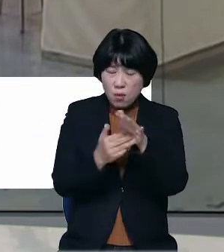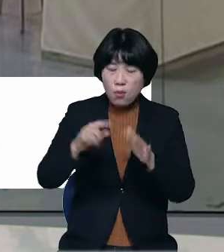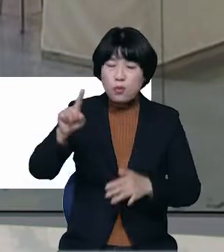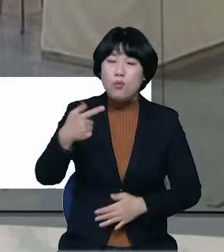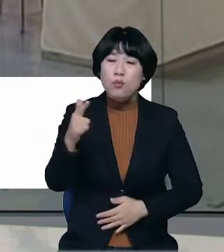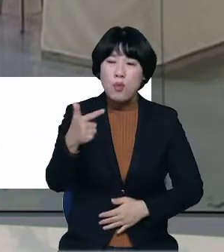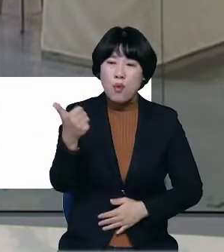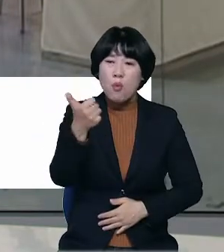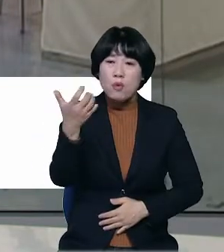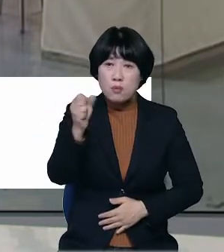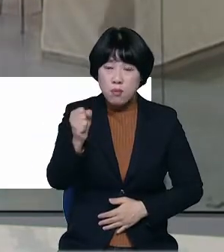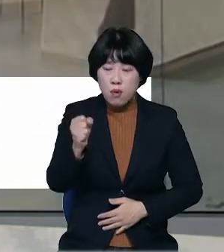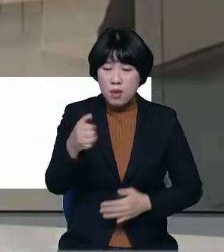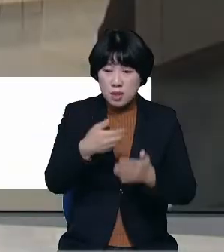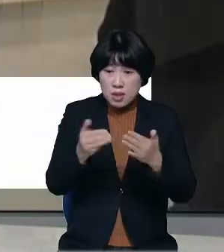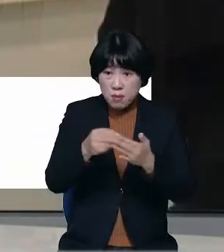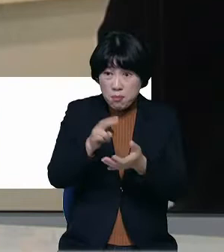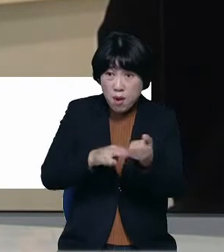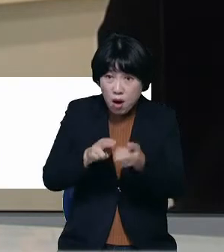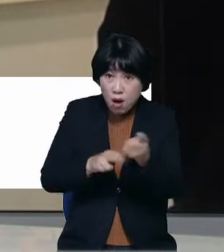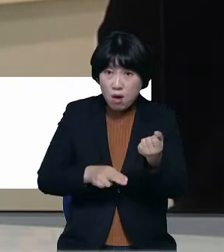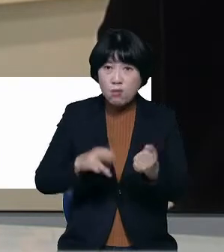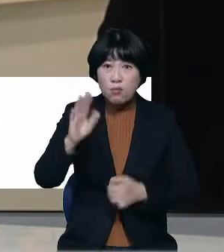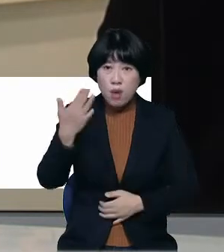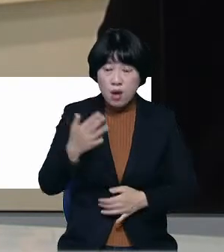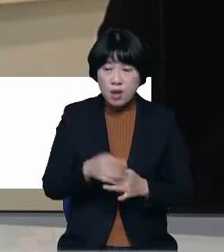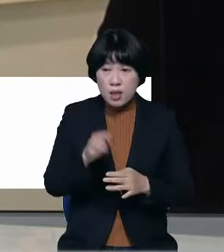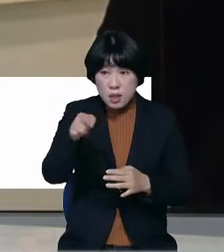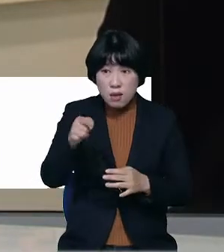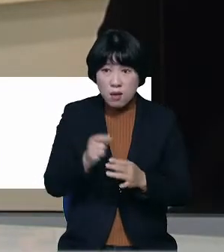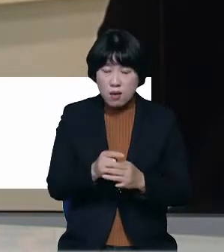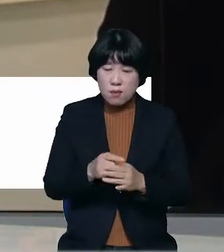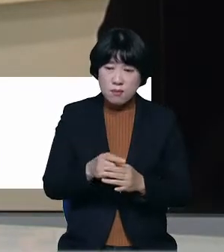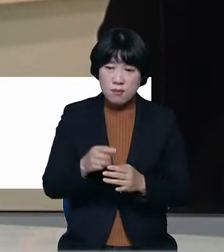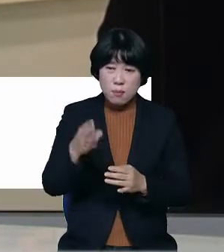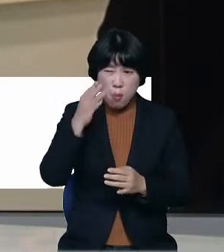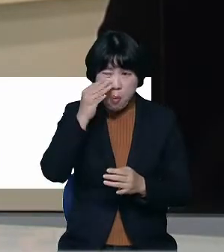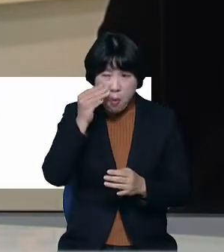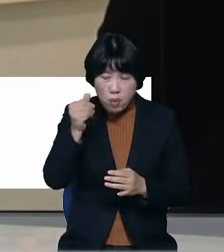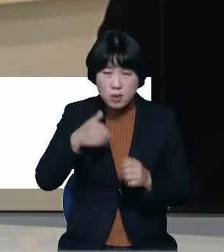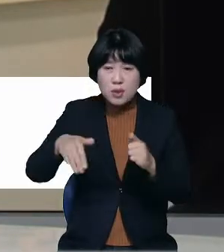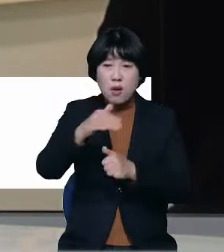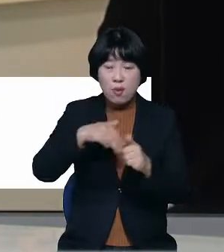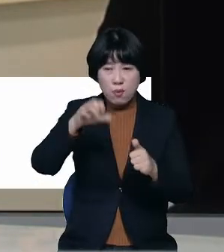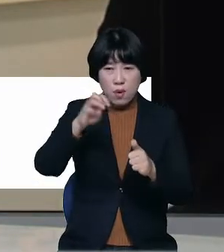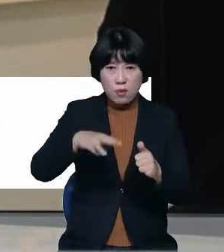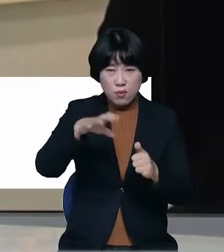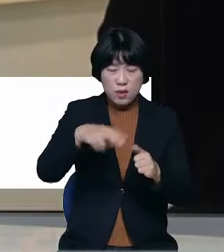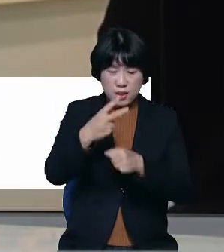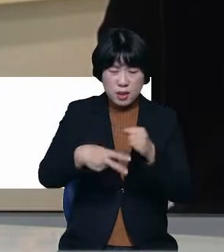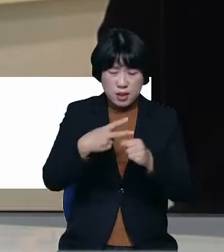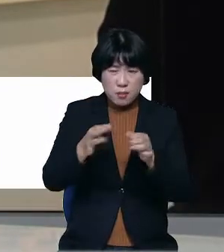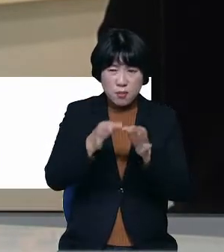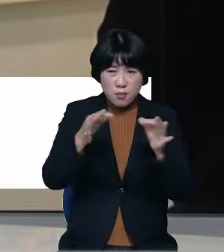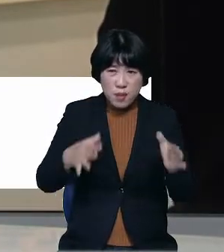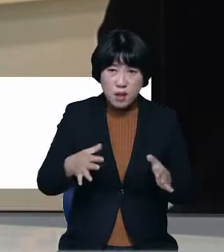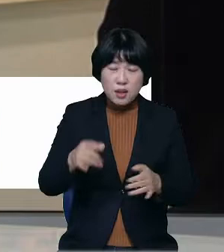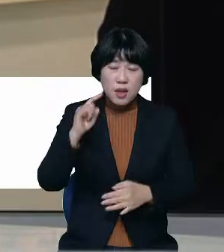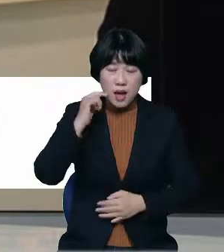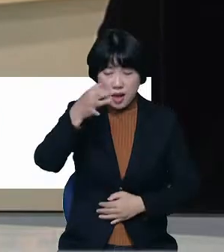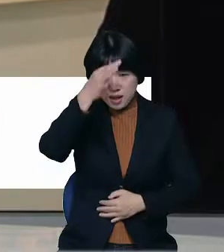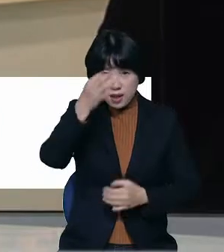이루어졌는데요. 이런 미술시장 호황 속에 광주에서 2년 만에 아트페어가 열려 관심이 쏠리고 있습니다. 임소영 기자의